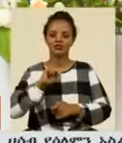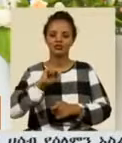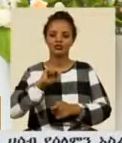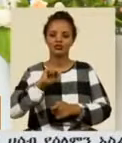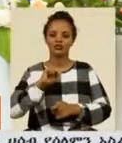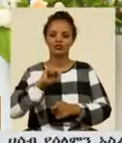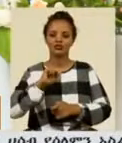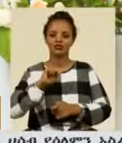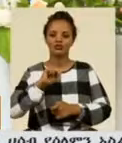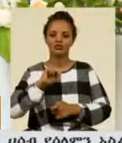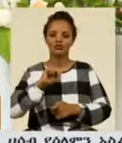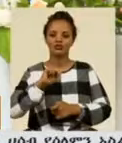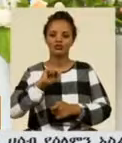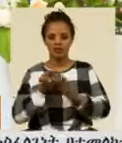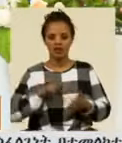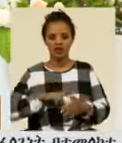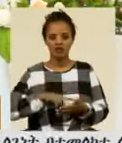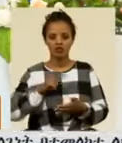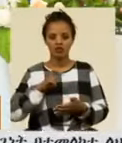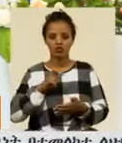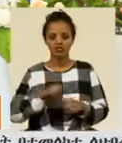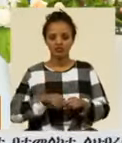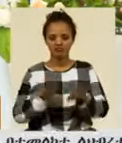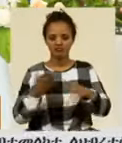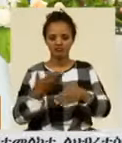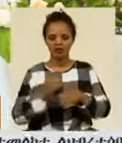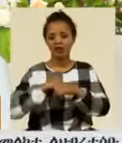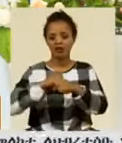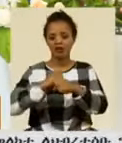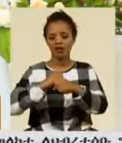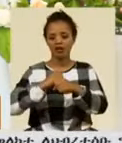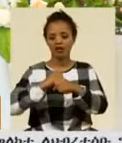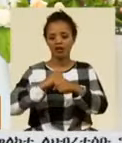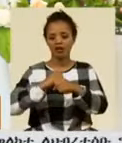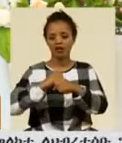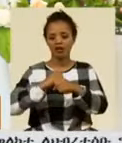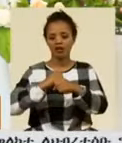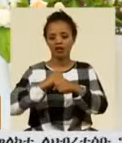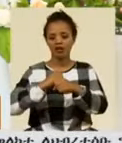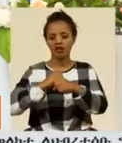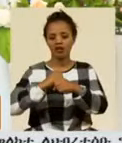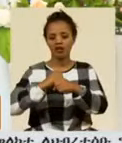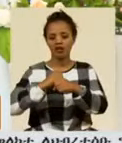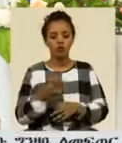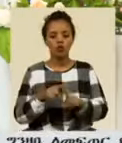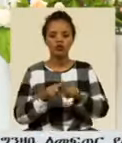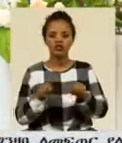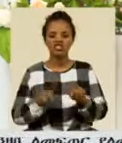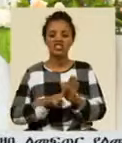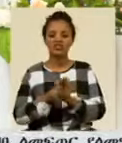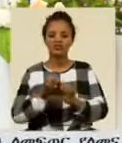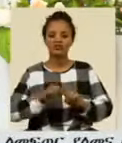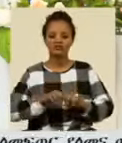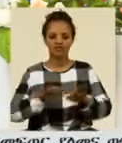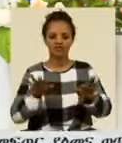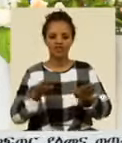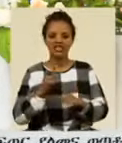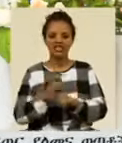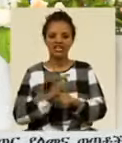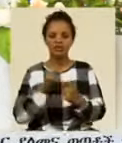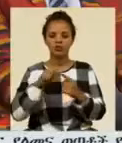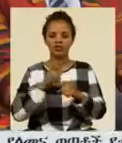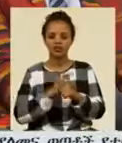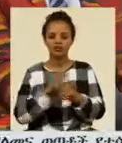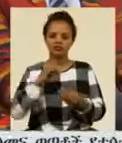ሀገራችን ከገባ ጊዜ አንስቶ ስርጭቱን ለመከላከል በርካታ ስራዎች መሰራታቸውን ገልጸዋል። ሆኖም ግን የቫይረሱ ስርጭት ከቀን ወደ ቀን